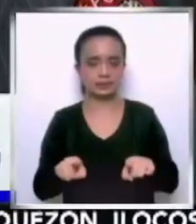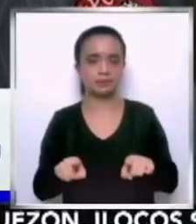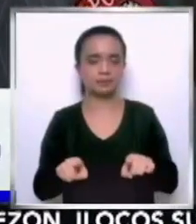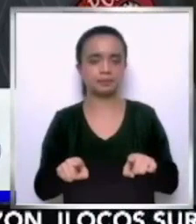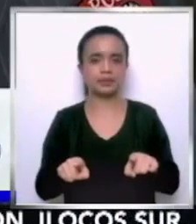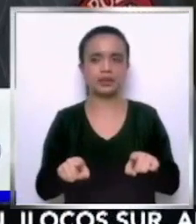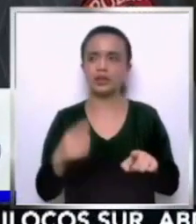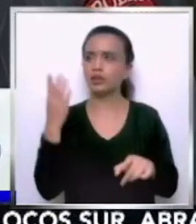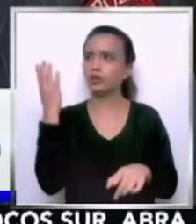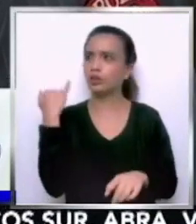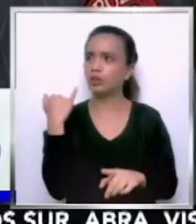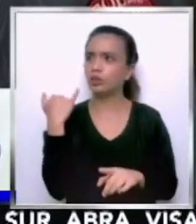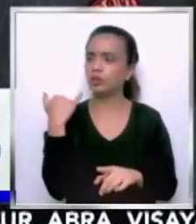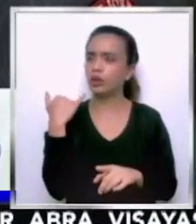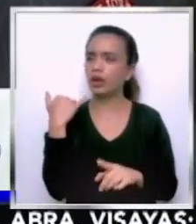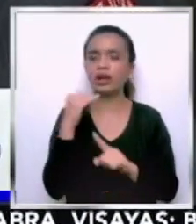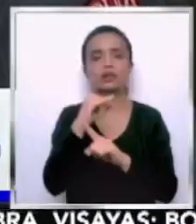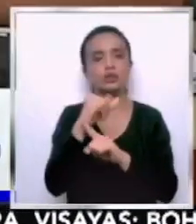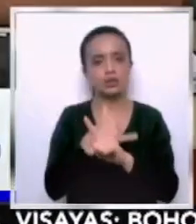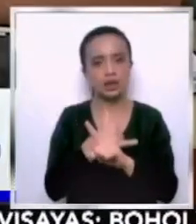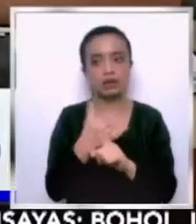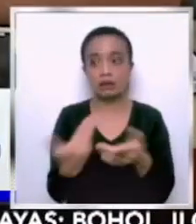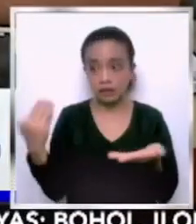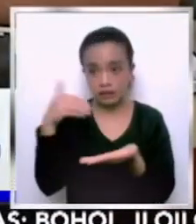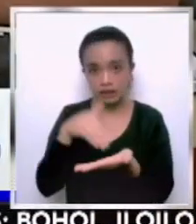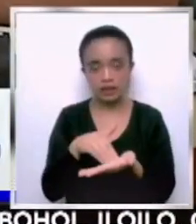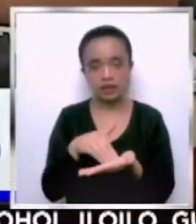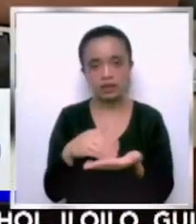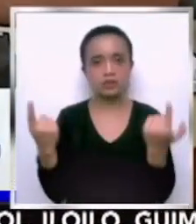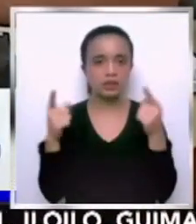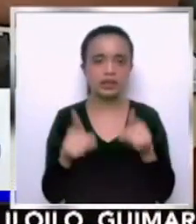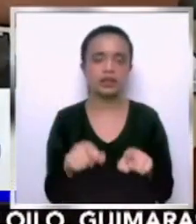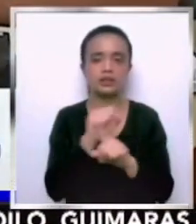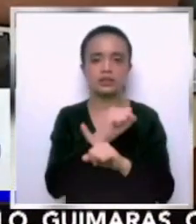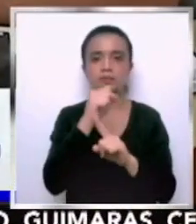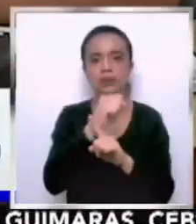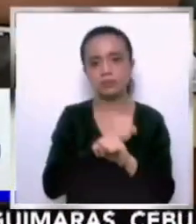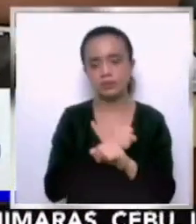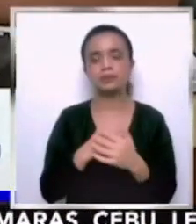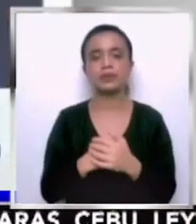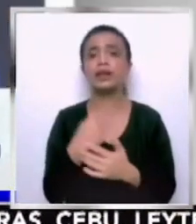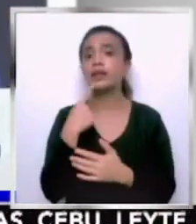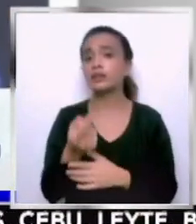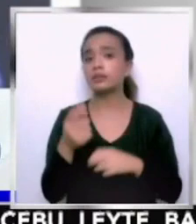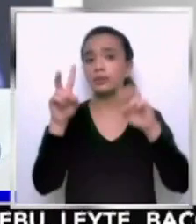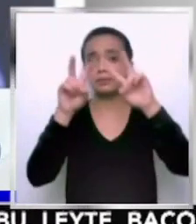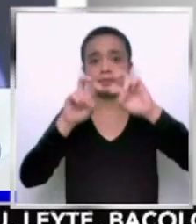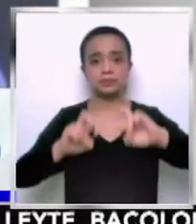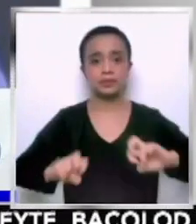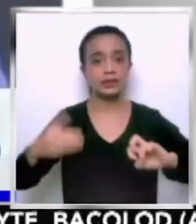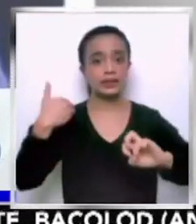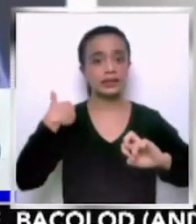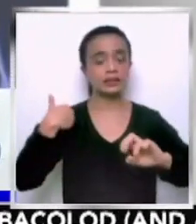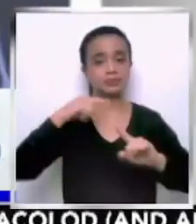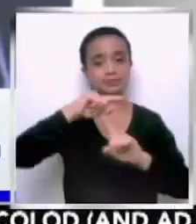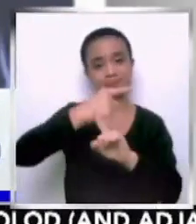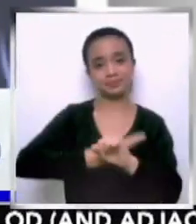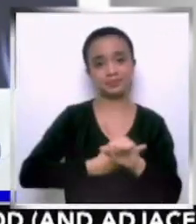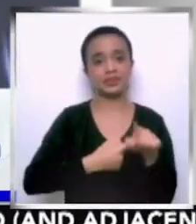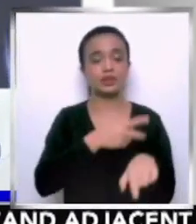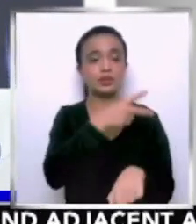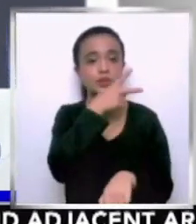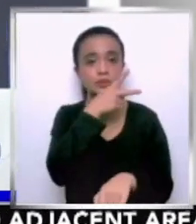July tapos na ulit nitong September. Ayon sa investigasyon, wala pang isang buwan na nakikipag-live-in ang suspect sa ina ng